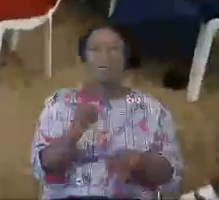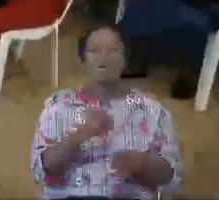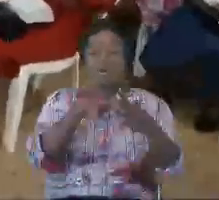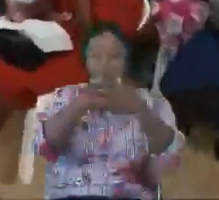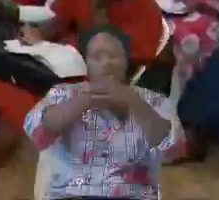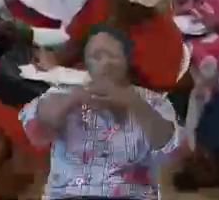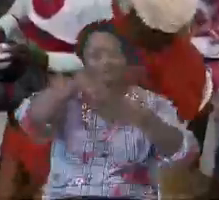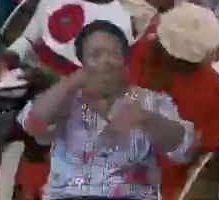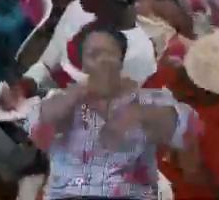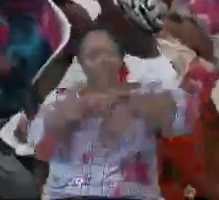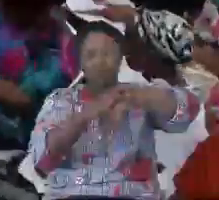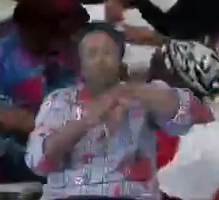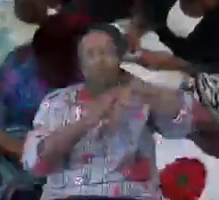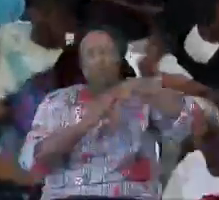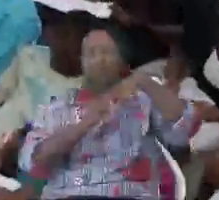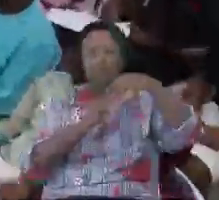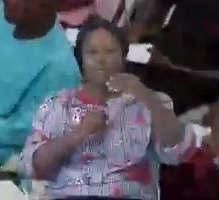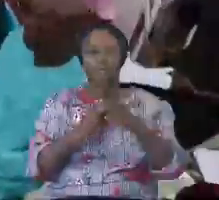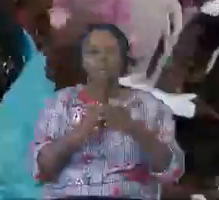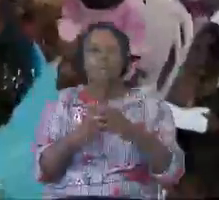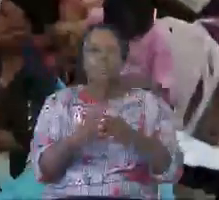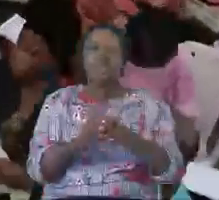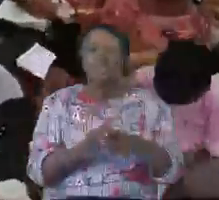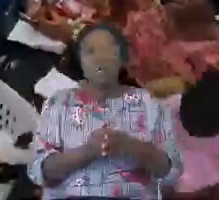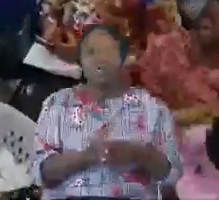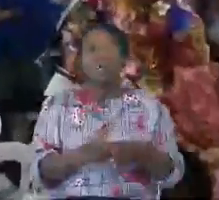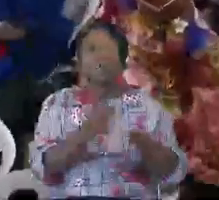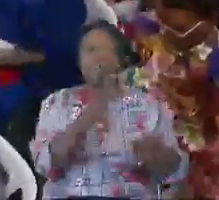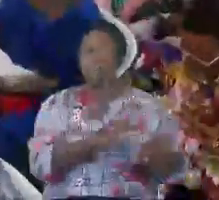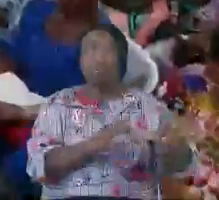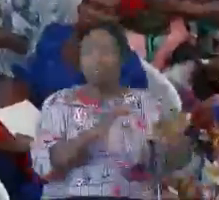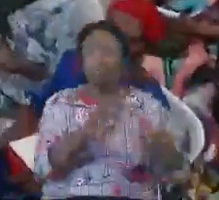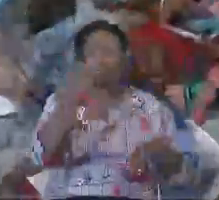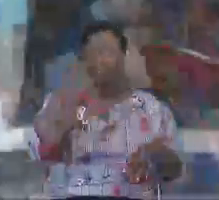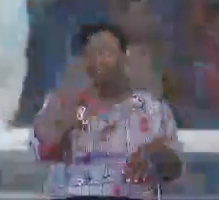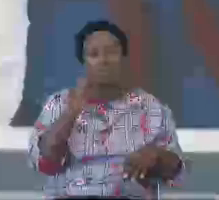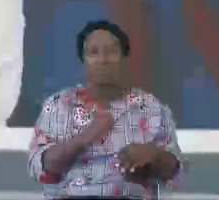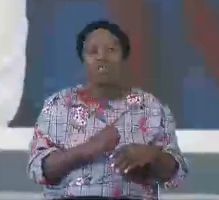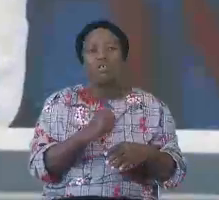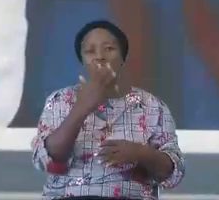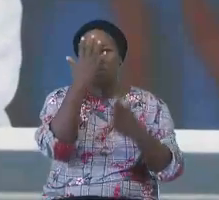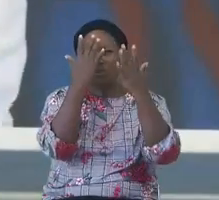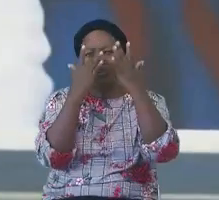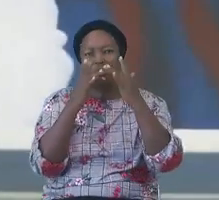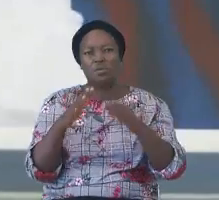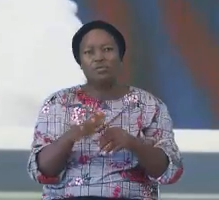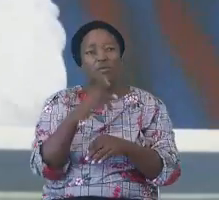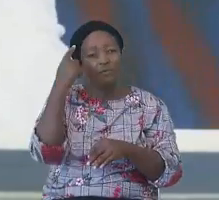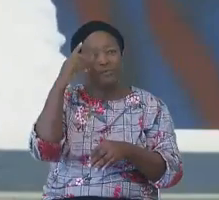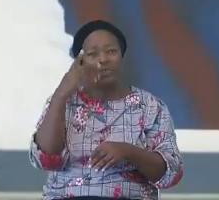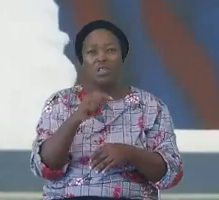Du réconfort, la consolation, la sympathie, de